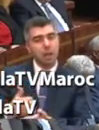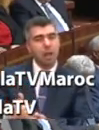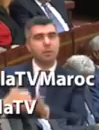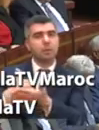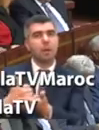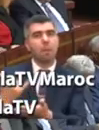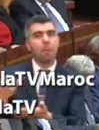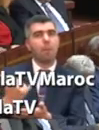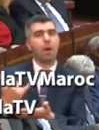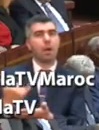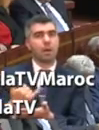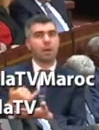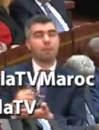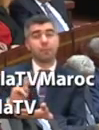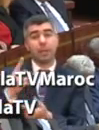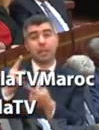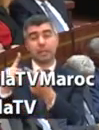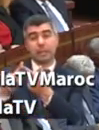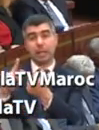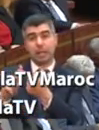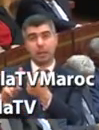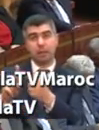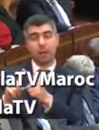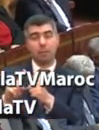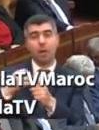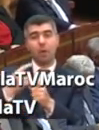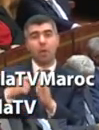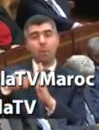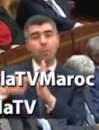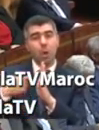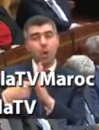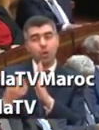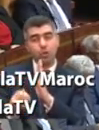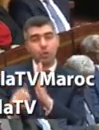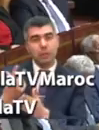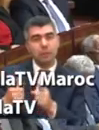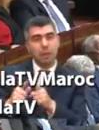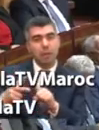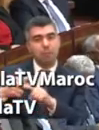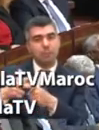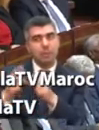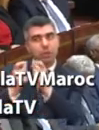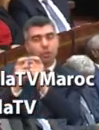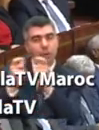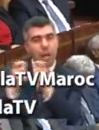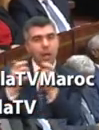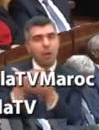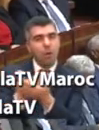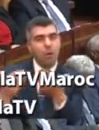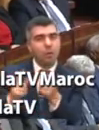الكسل الفلاحي. ثانيا التحفيز على انجاز مشاريع الصناعه الغذائيه في الاجل القريب للتفادي معضله